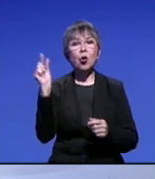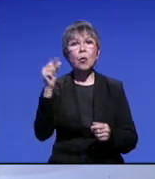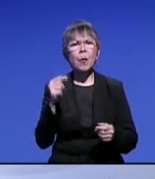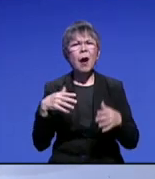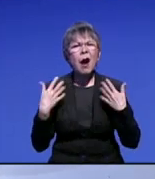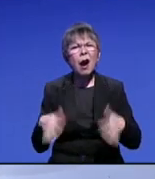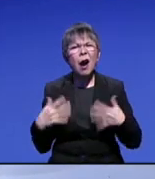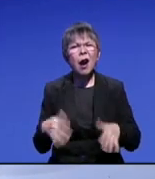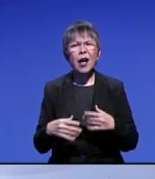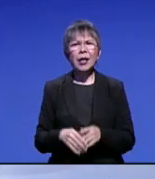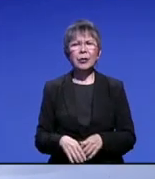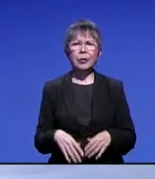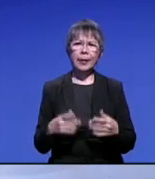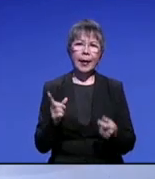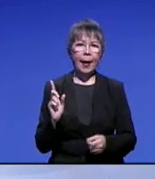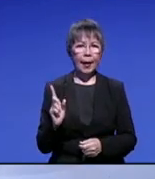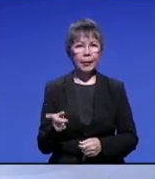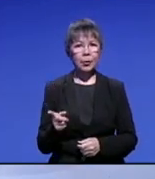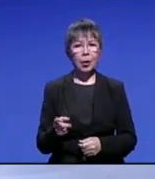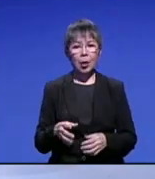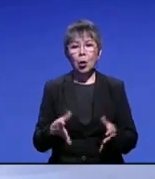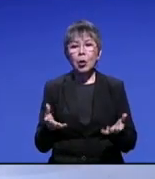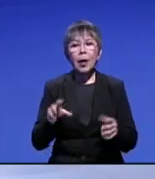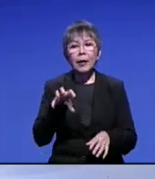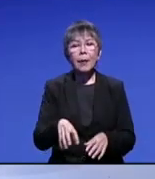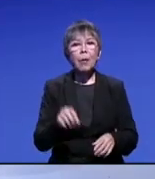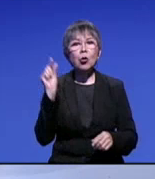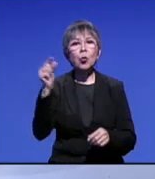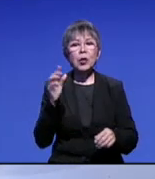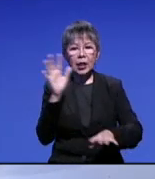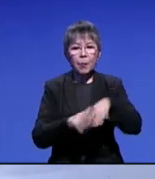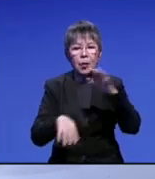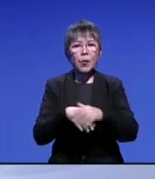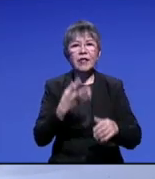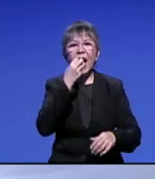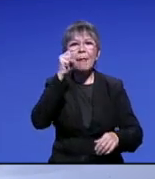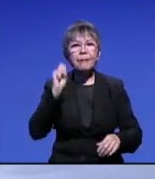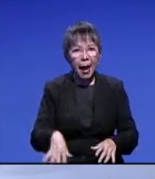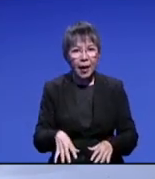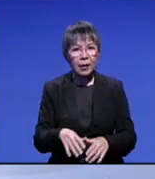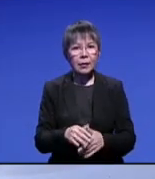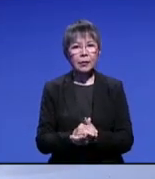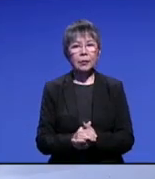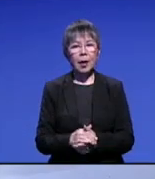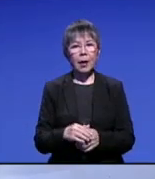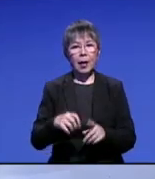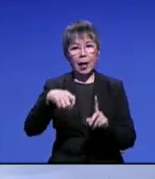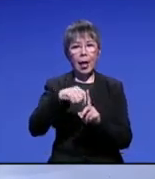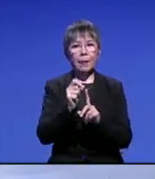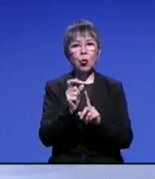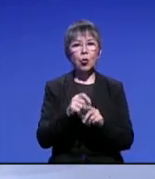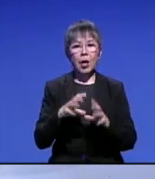yang menjadi sasaran. Akibatnya, ruang publik pun menjadi timbunan sampah visual. KPU dan Bawaslu DKI